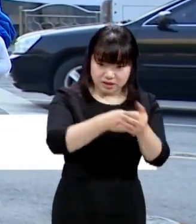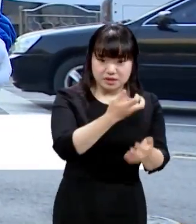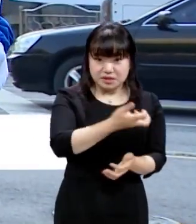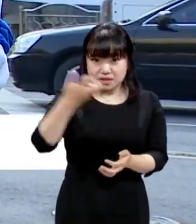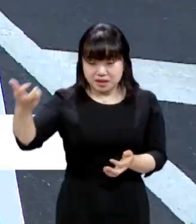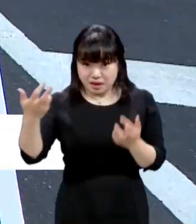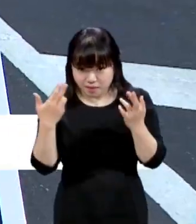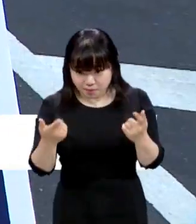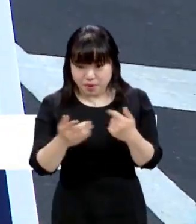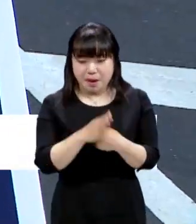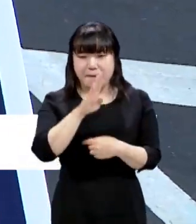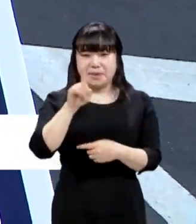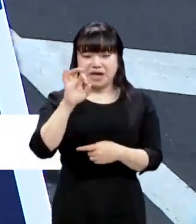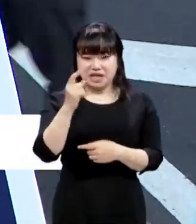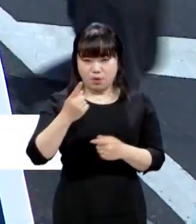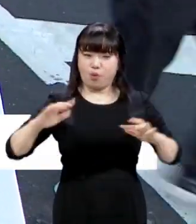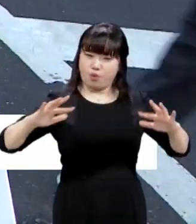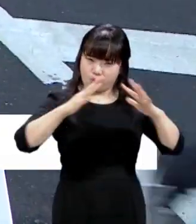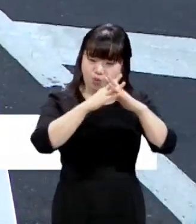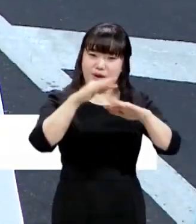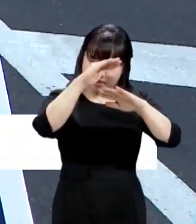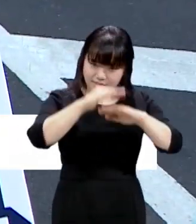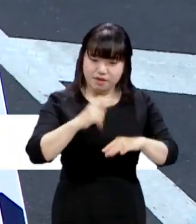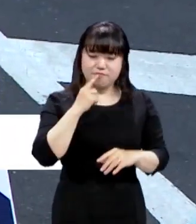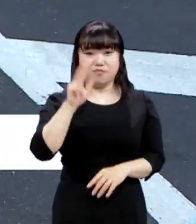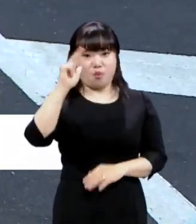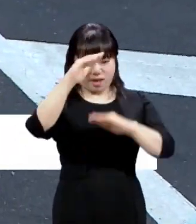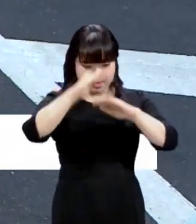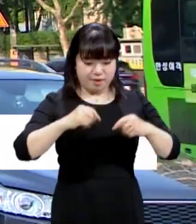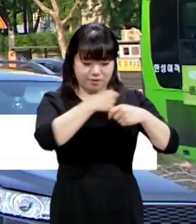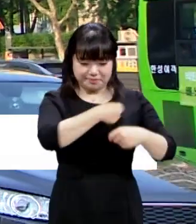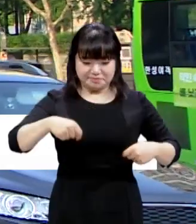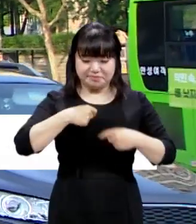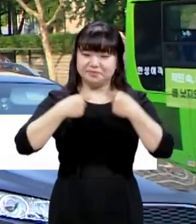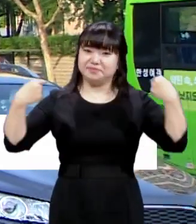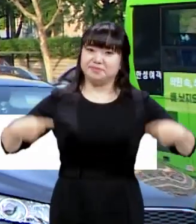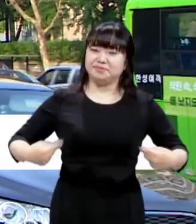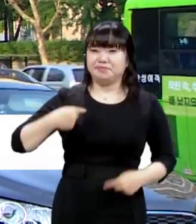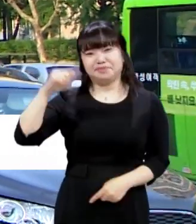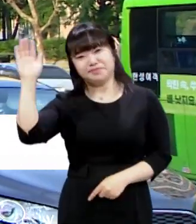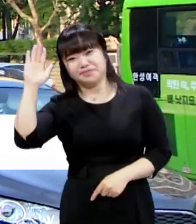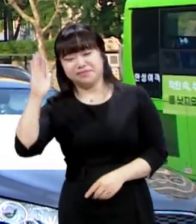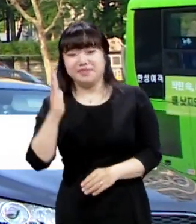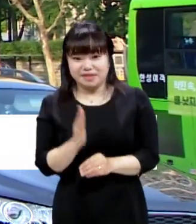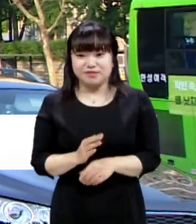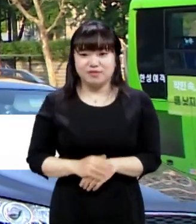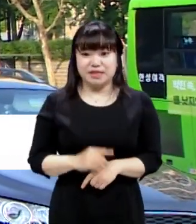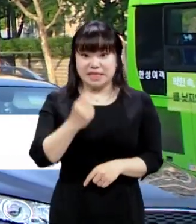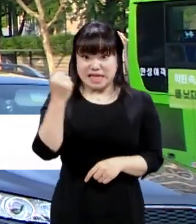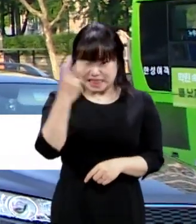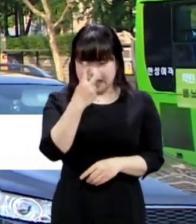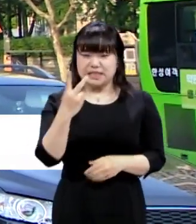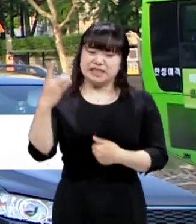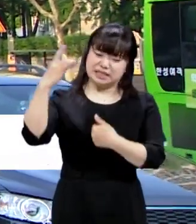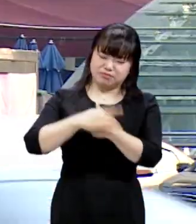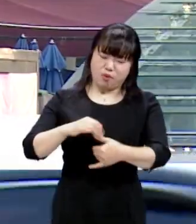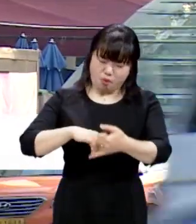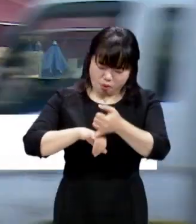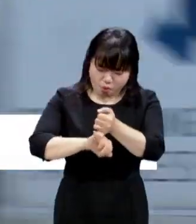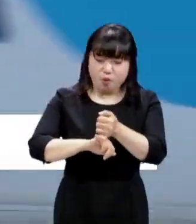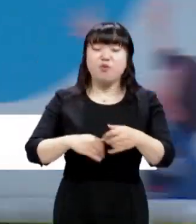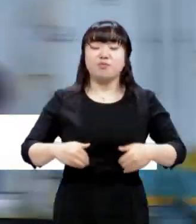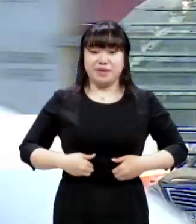와 바이오메디컬 산업단지 조성 공략을 적은 팻말을 걸었습니다 본인이 꼭 재선 해야 하는 이유이며